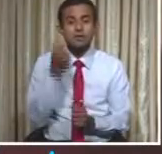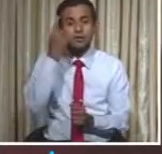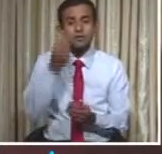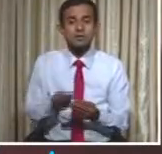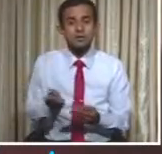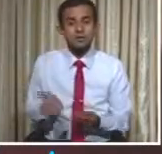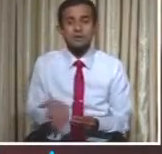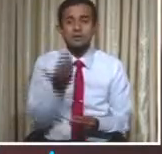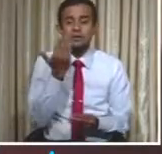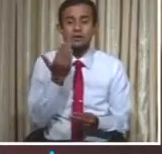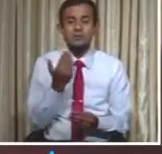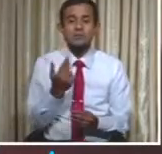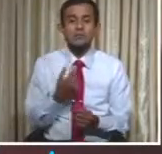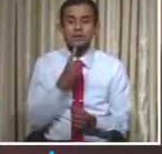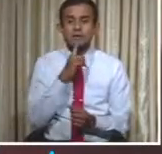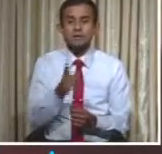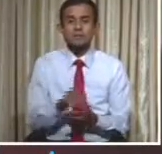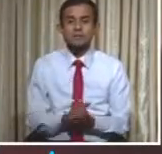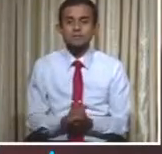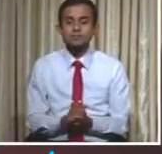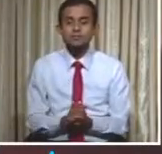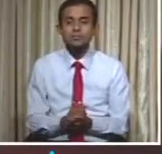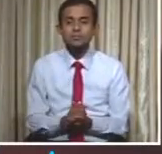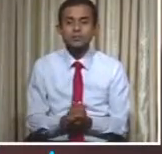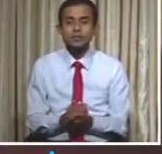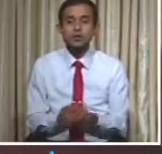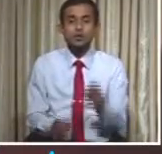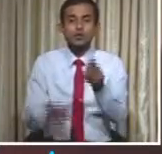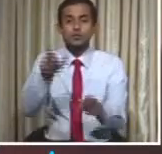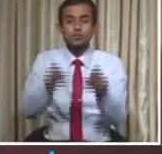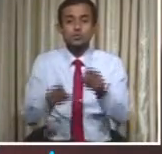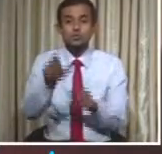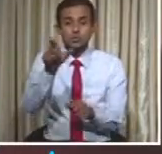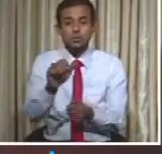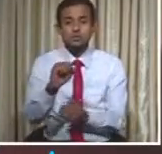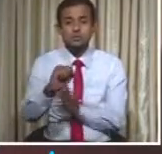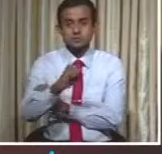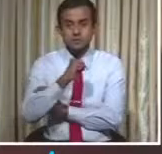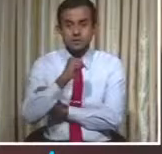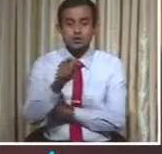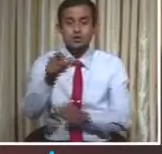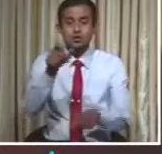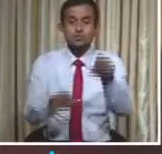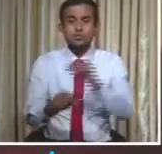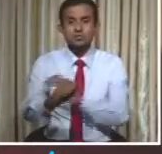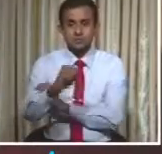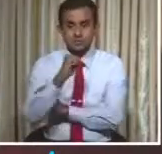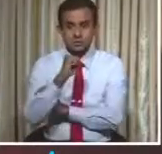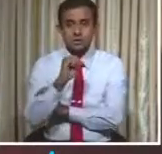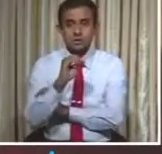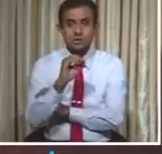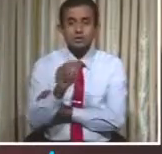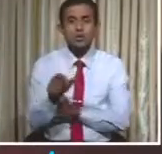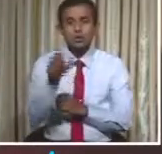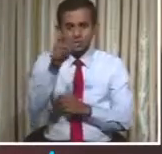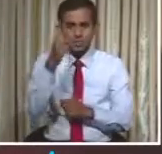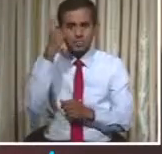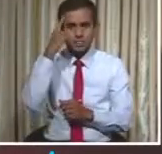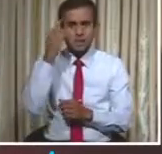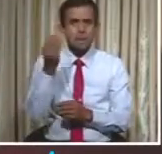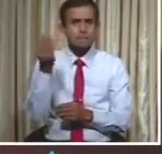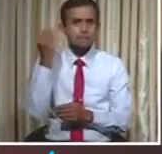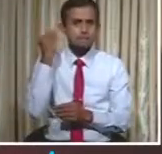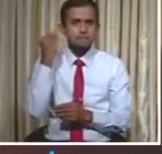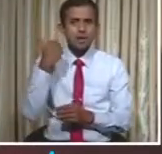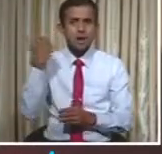ගෙනියන්න කියන කාර්ය මන් සනාගෙන. ඒ වගේම තමයි පාරිභෝගිකයන් ශක්තිමත් කිරීම. පාරිභෝගිකයන් ශක්තිමත් කරන්න නම් දැන් ඔබතුමාලා දන්නවා මේ මෑත යුගයේ